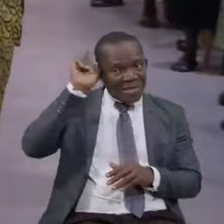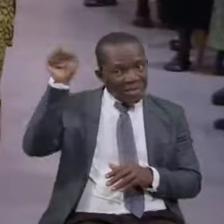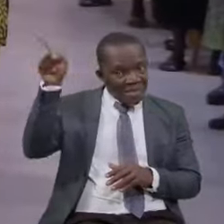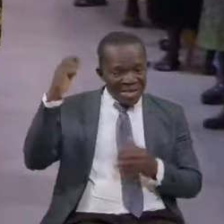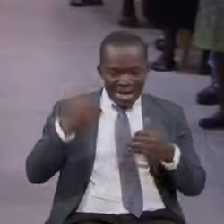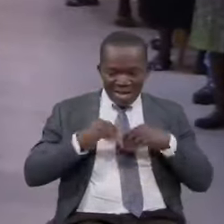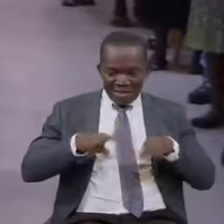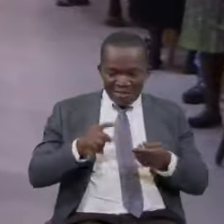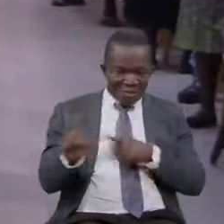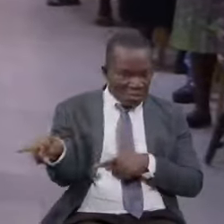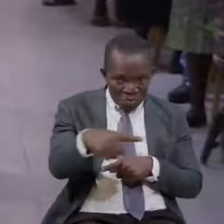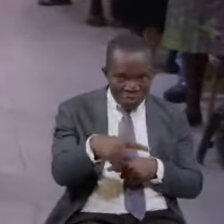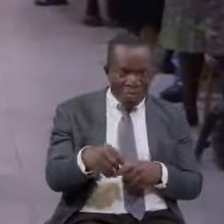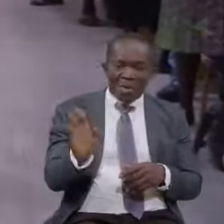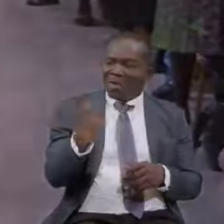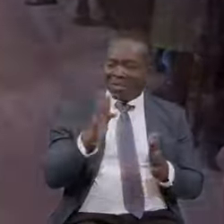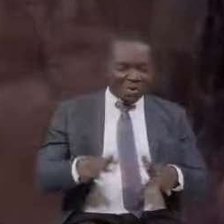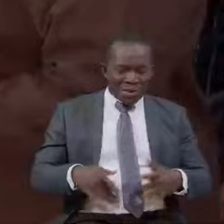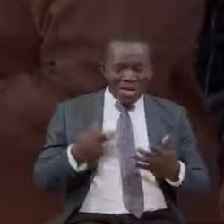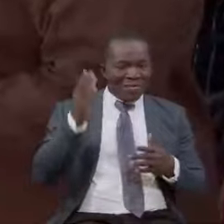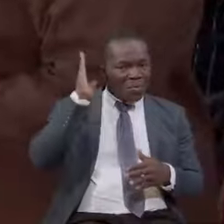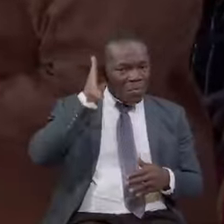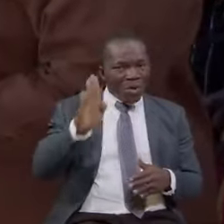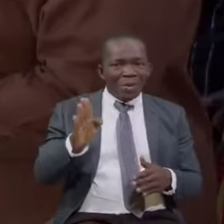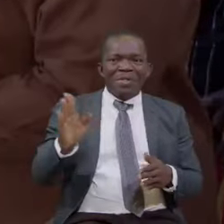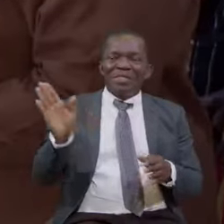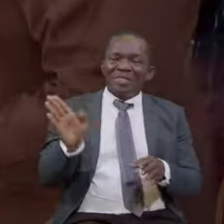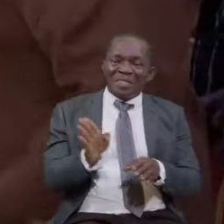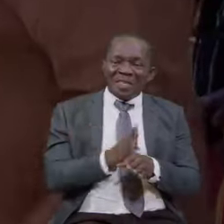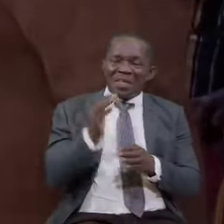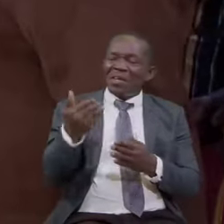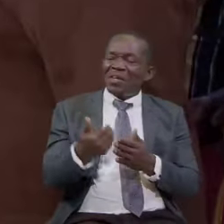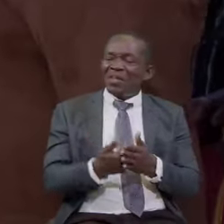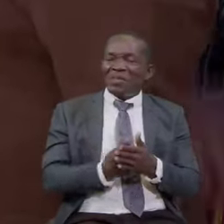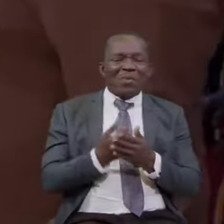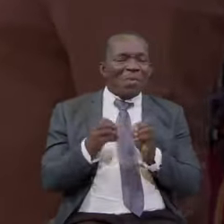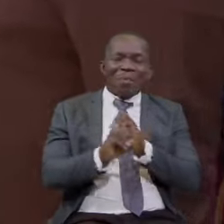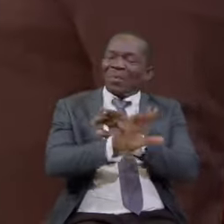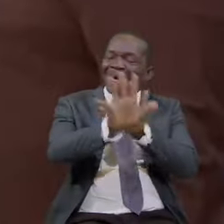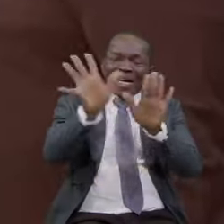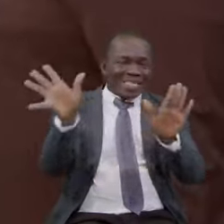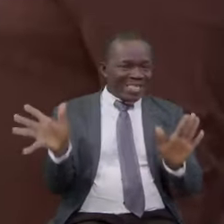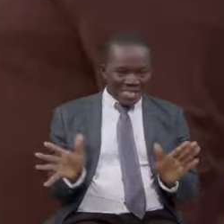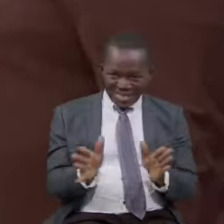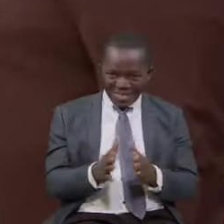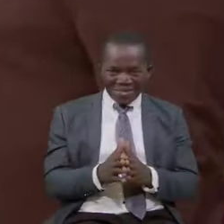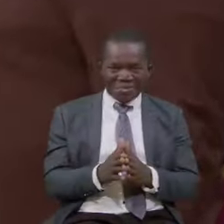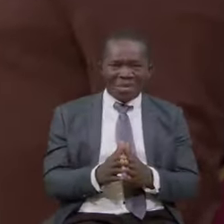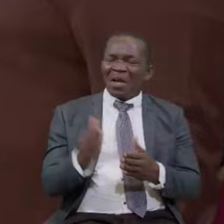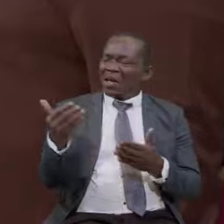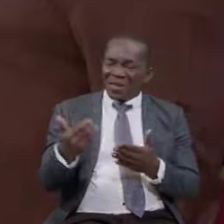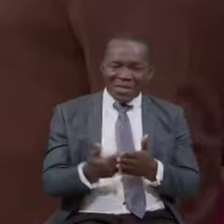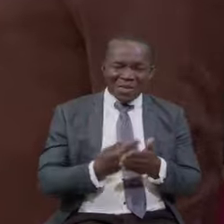accordé ta vie prendra une nouvelle tournure une nouvelle